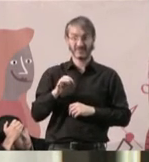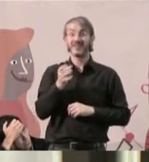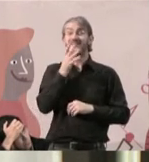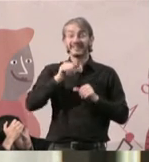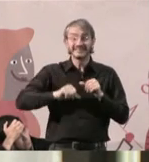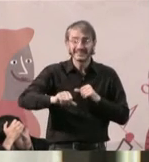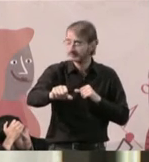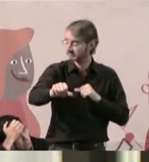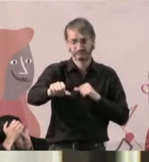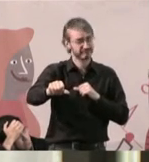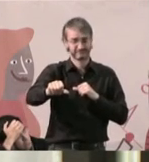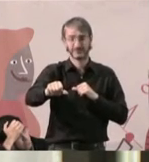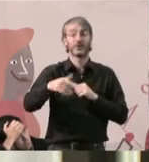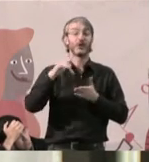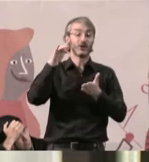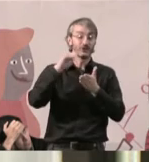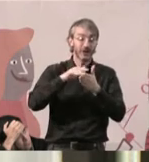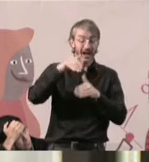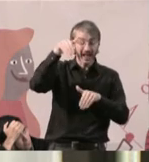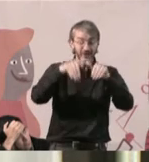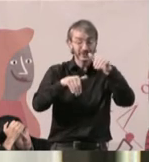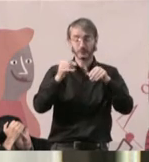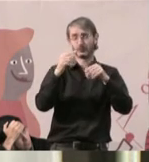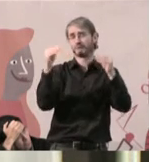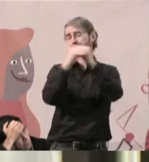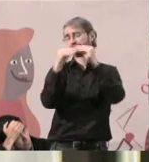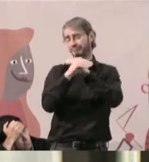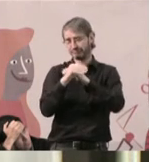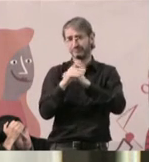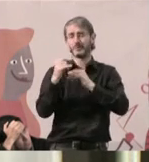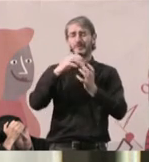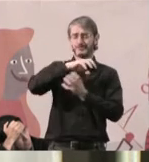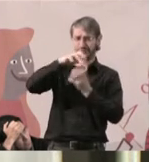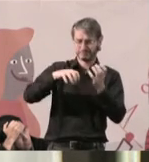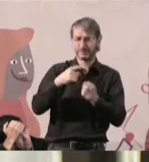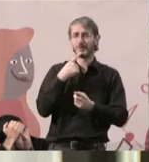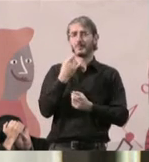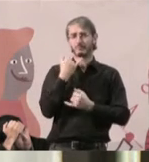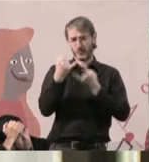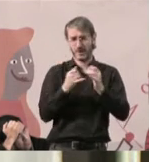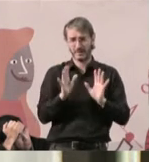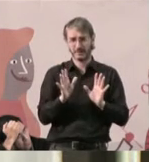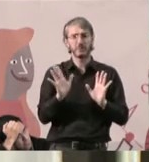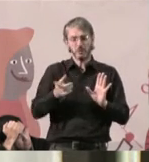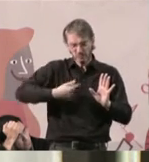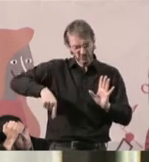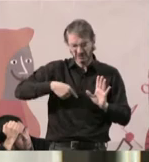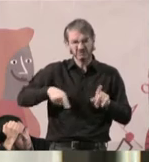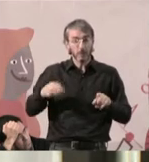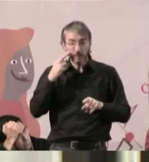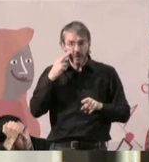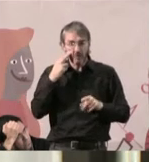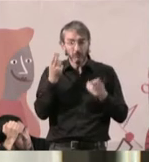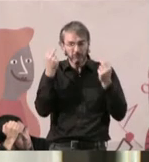fàcil. La batalla electoral està plena de contradiccions, de reptes i de dificultats. Però a nosaltres no ens fan